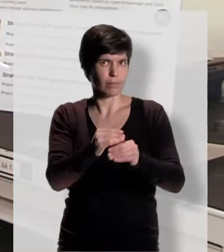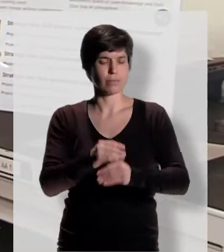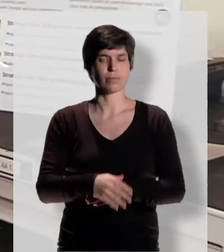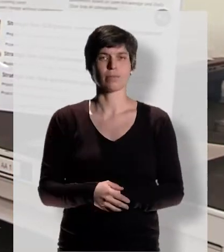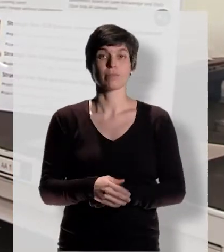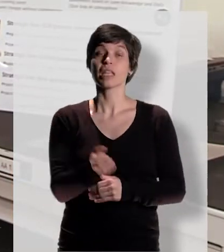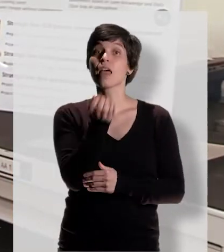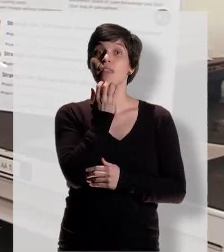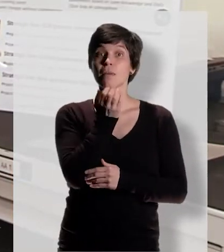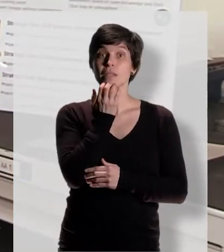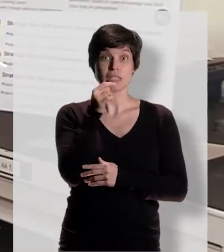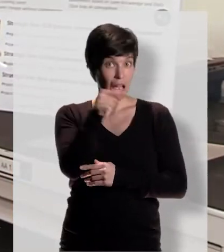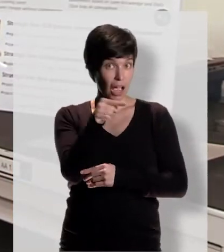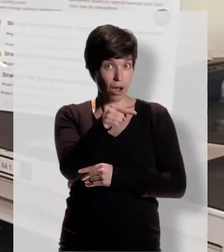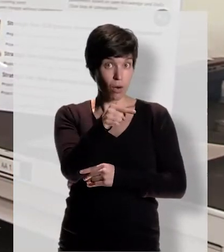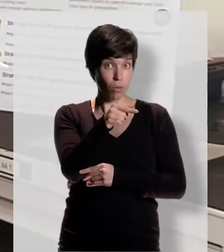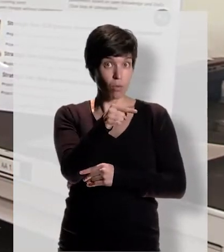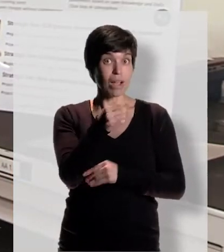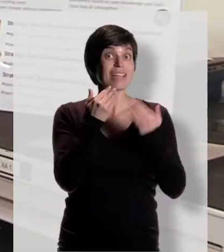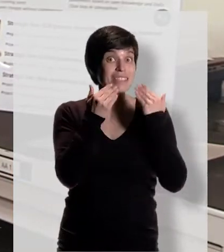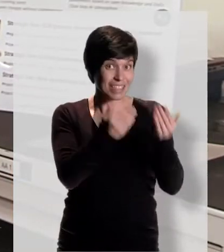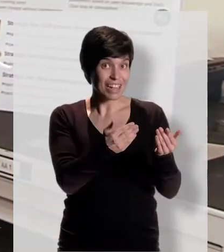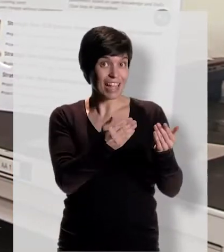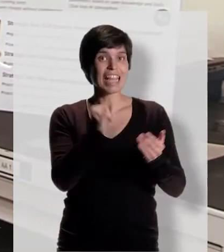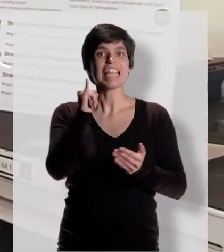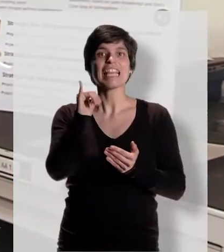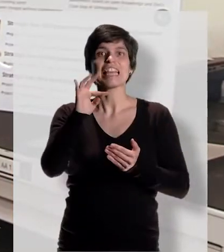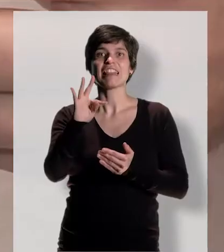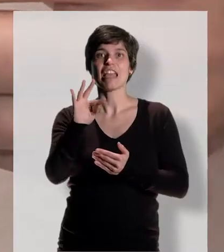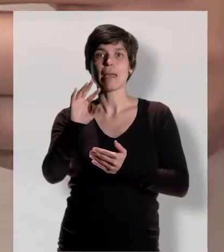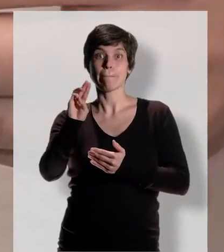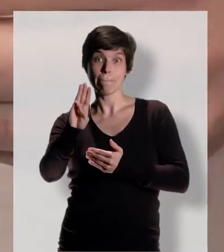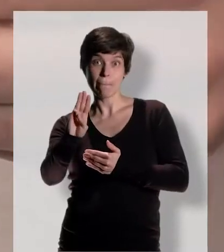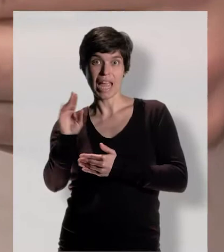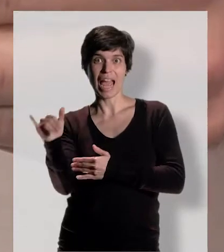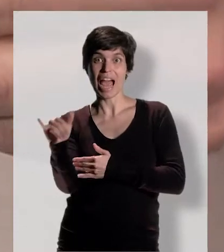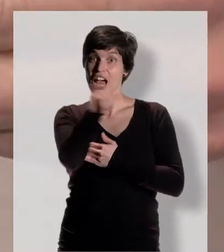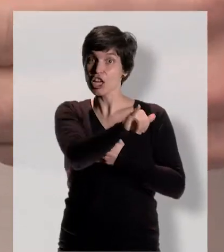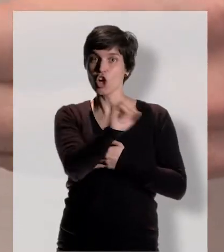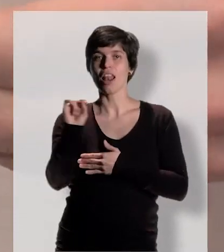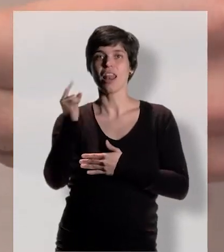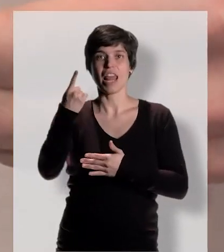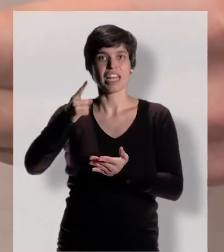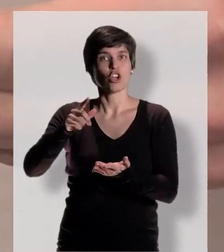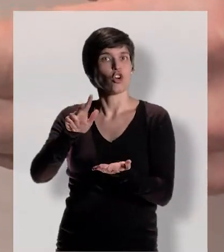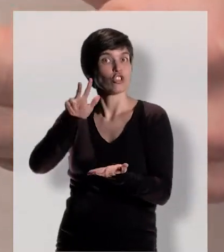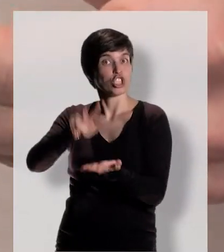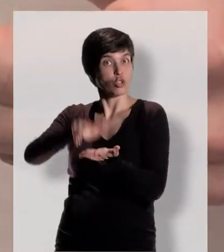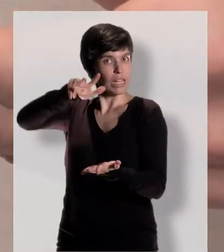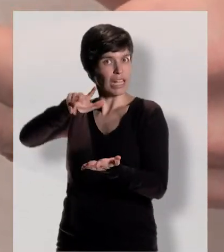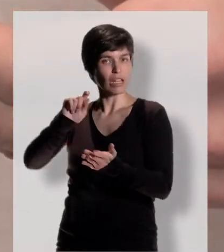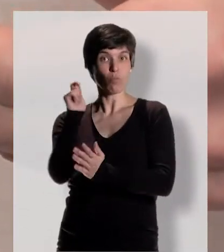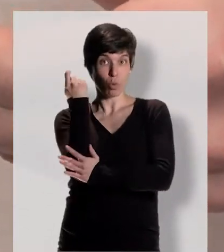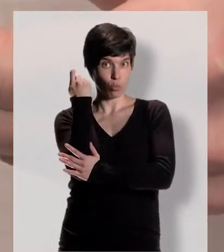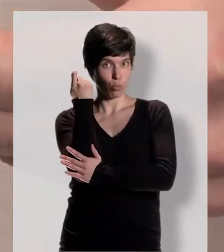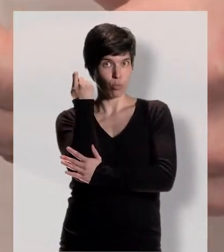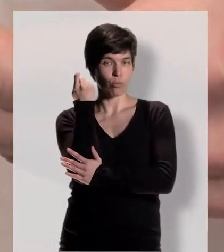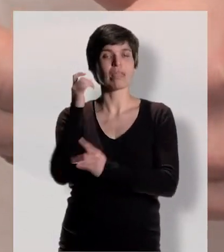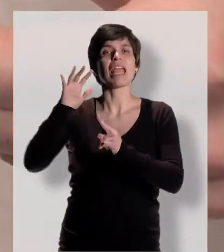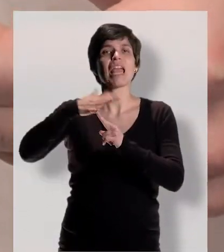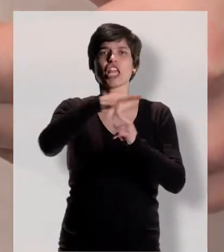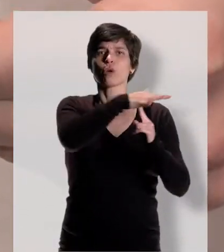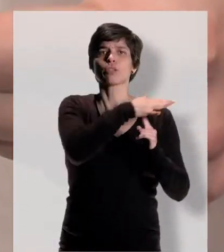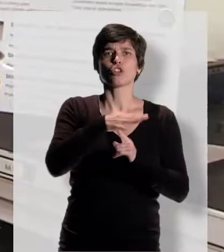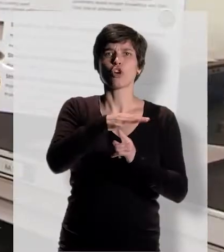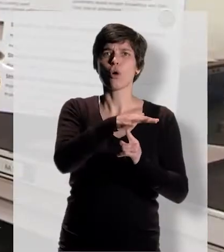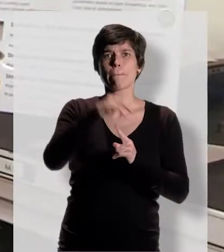Honekin adibidez, ITP Aerok lehen ziurtagiria lortu du. Helikoptero militar baten motorreko kanpoko pieza bat da,